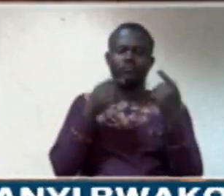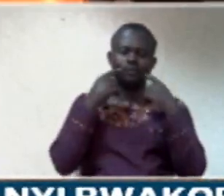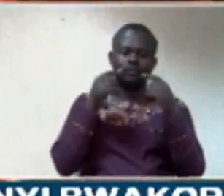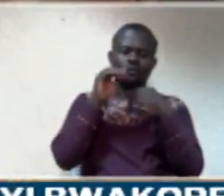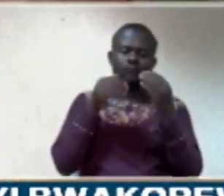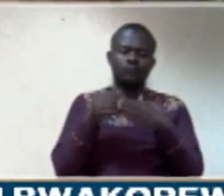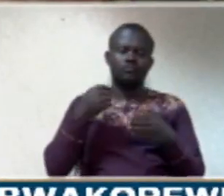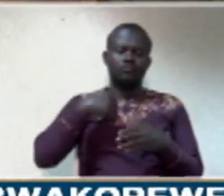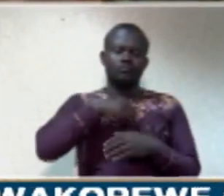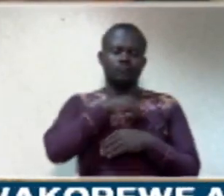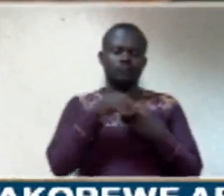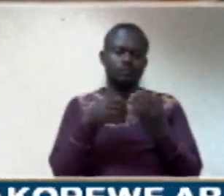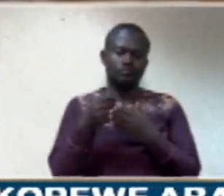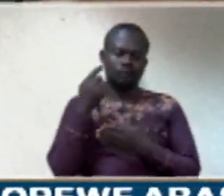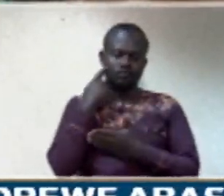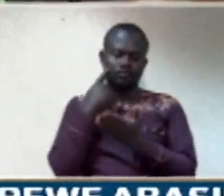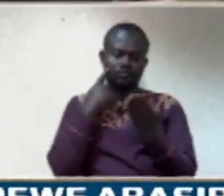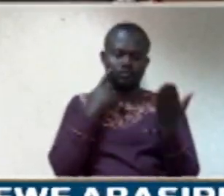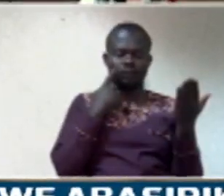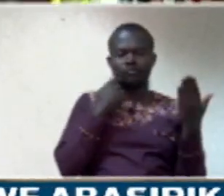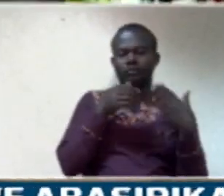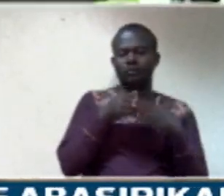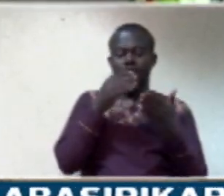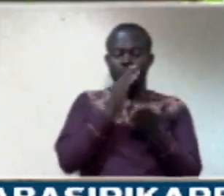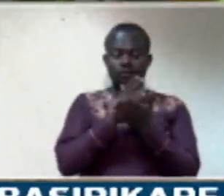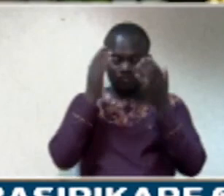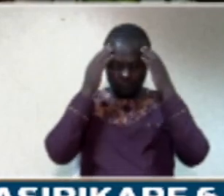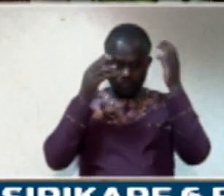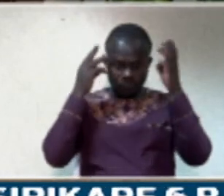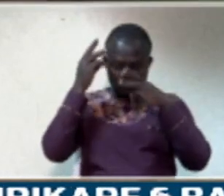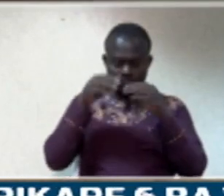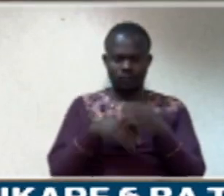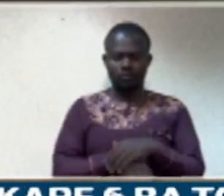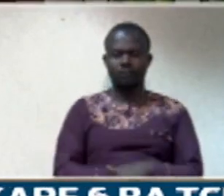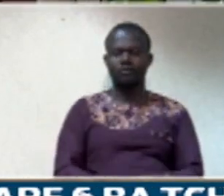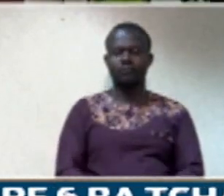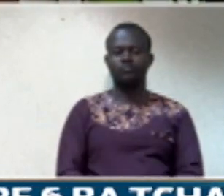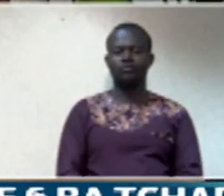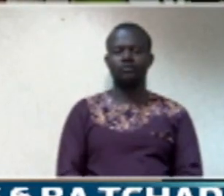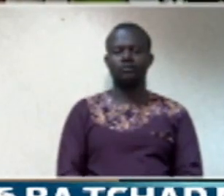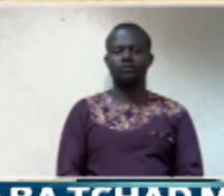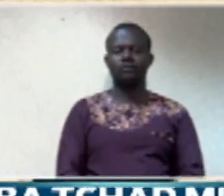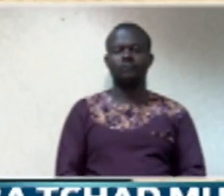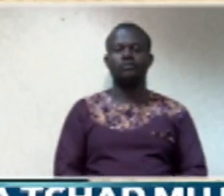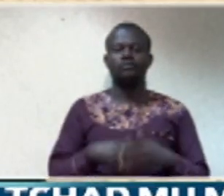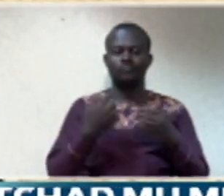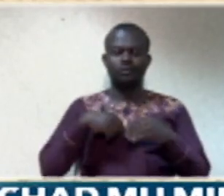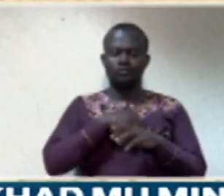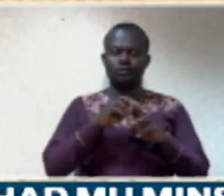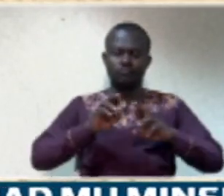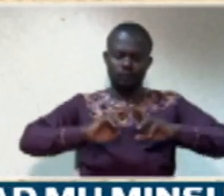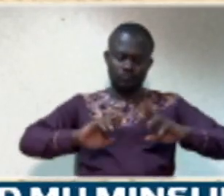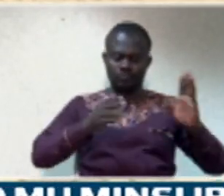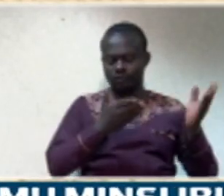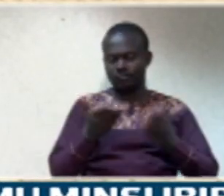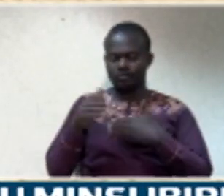ko ubongeye gusubukura ibikorwa byabo ndetse bakamara impungenge ayifuza kuhatemberera. Ubu ngubu rwose turiteguye kwakira abakiriya